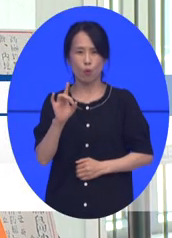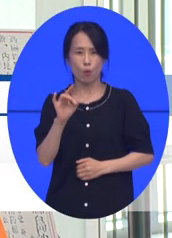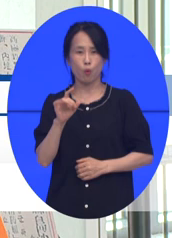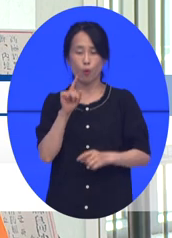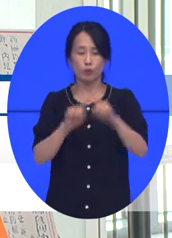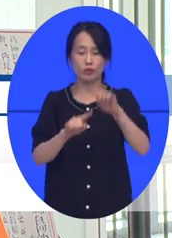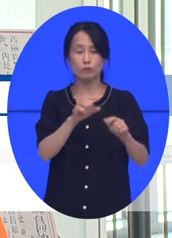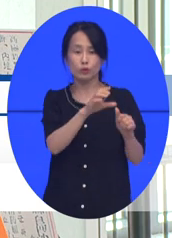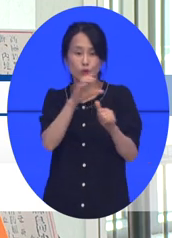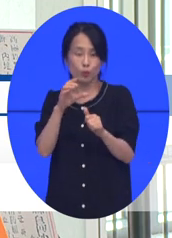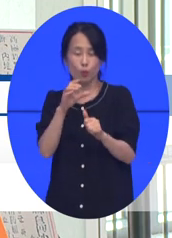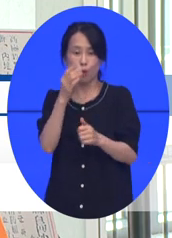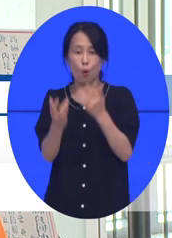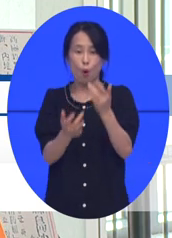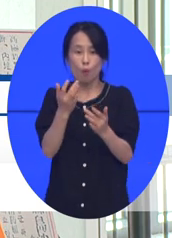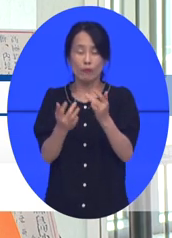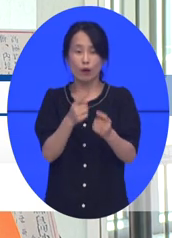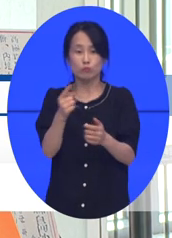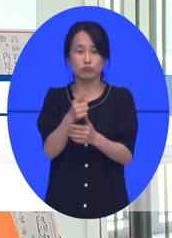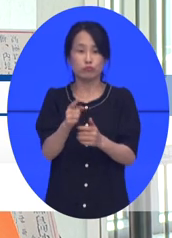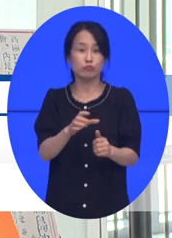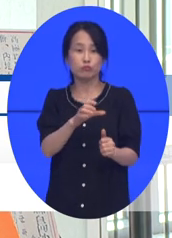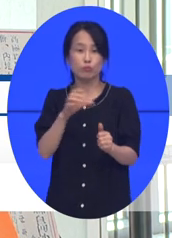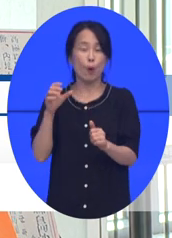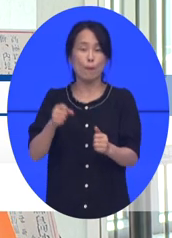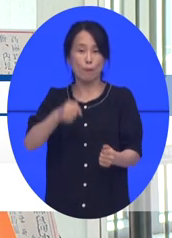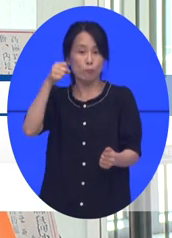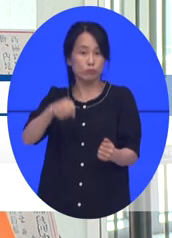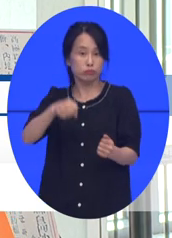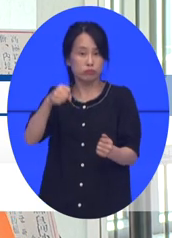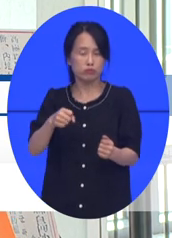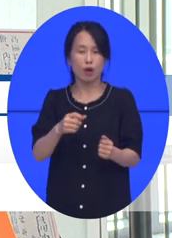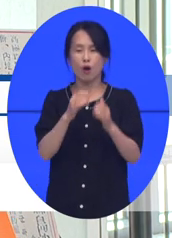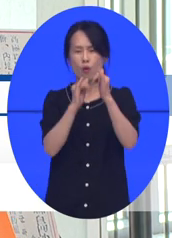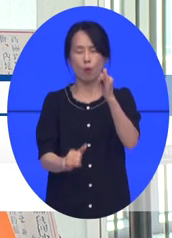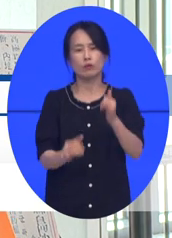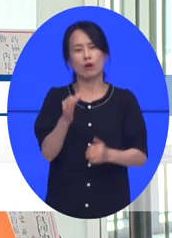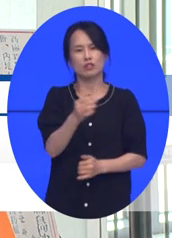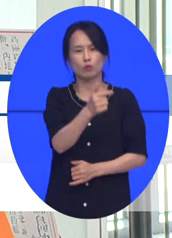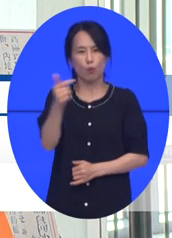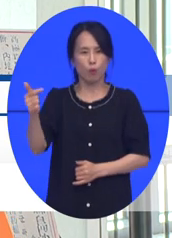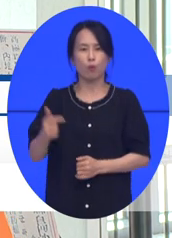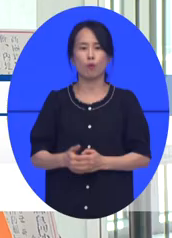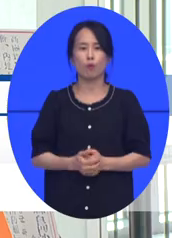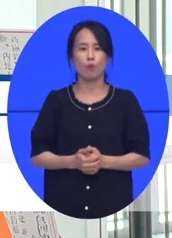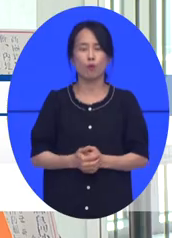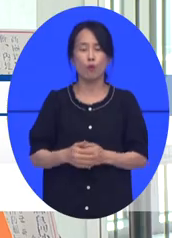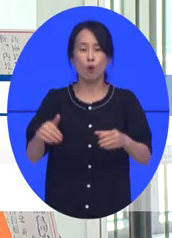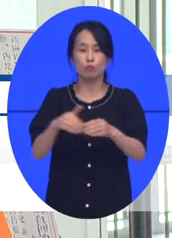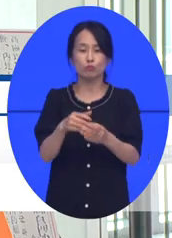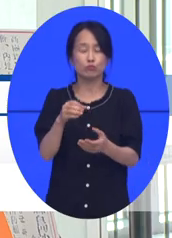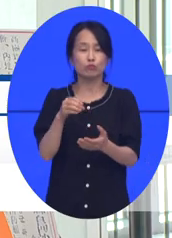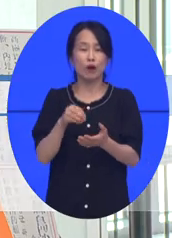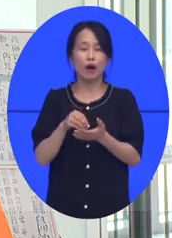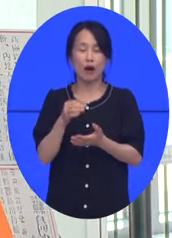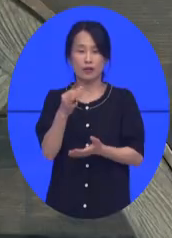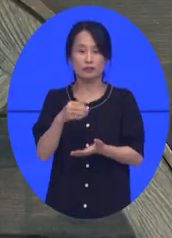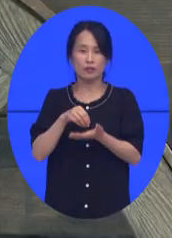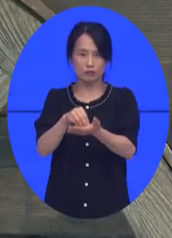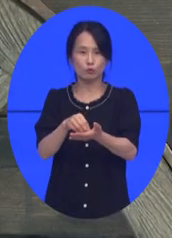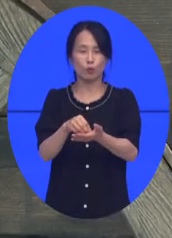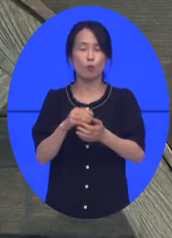된 완용펌프로서 매우 가치가 있습니다네 역사적으로도 매우 가치가 있는만큼 문화재 등록을 추진할